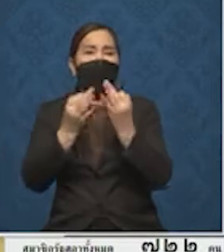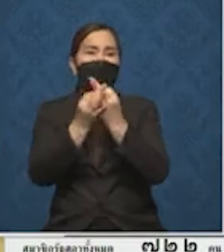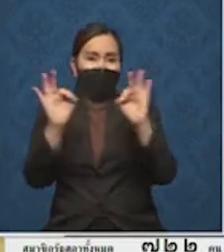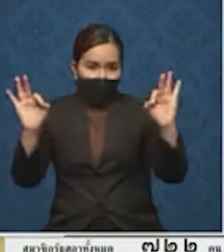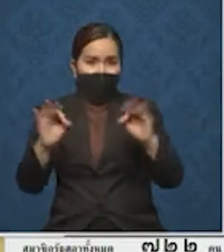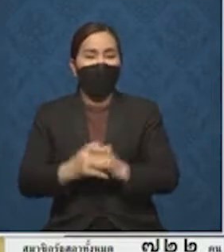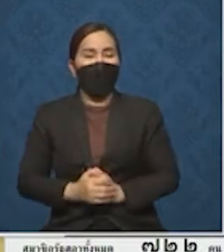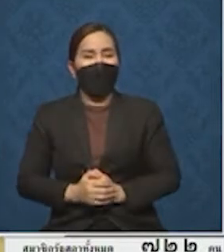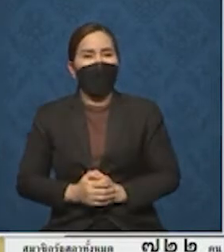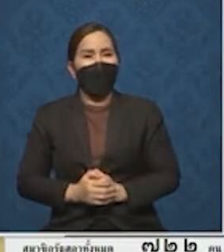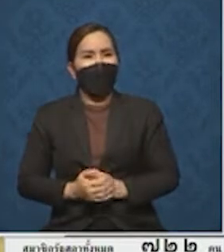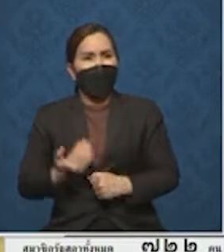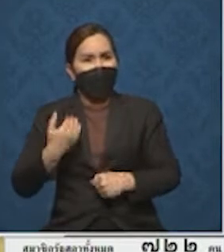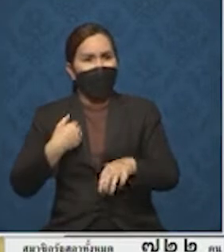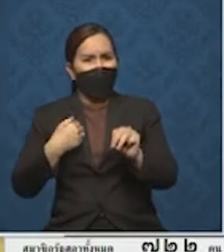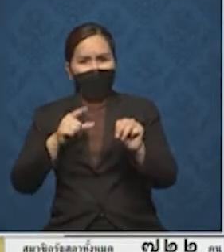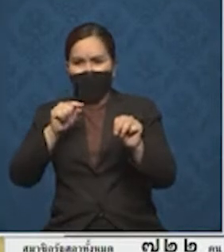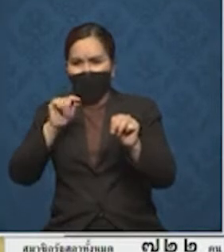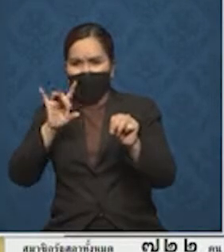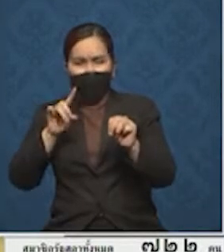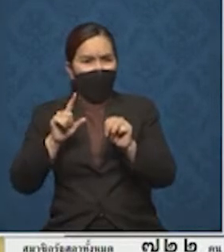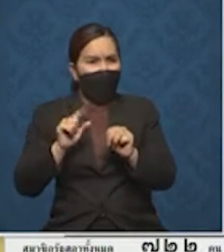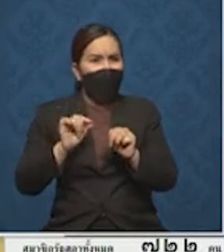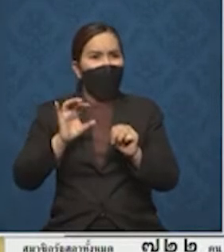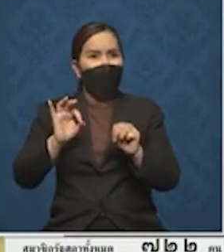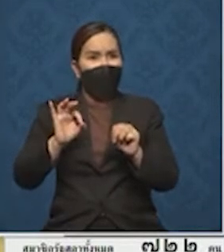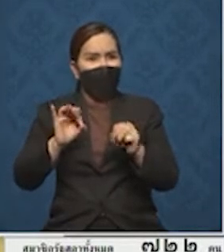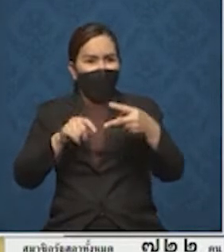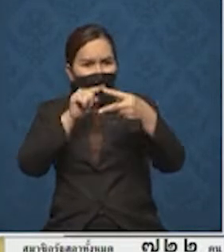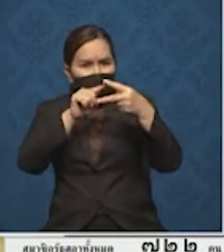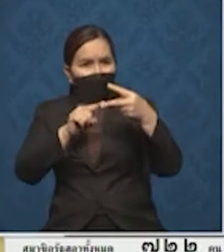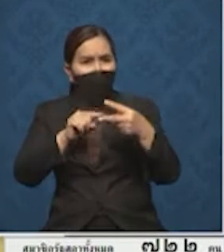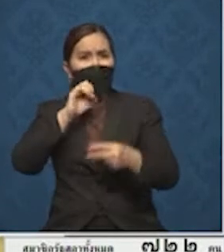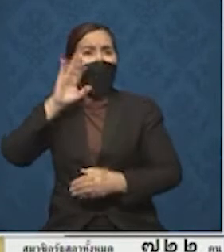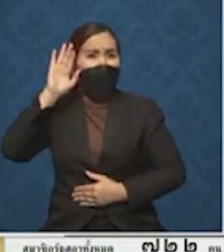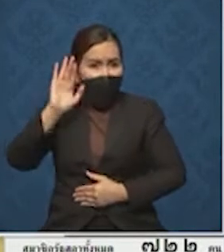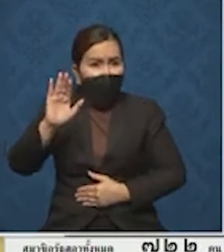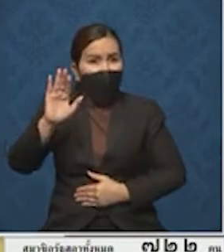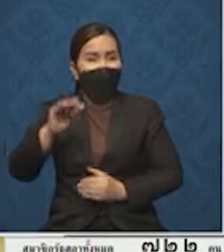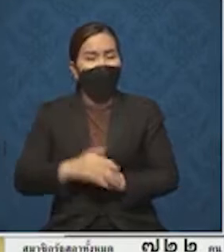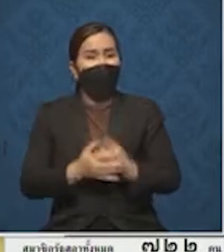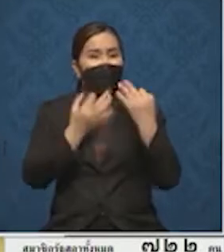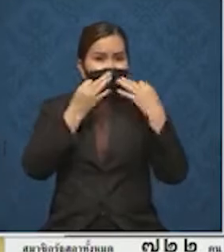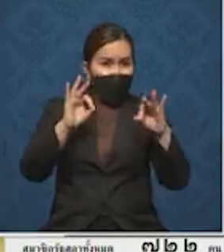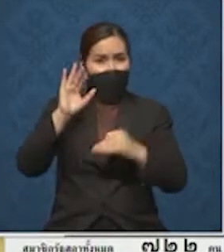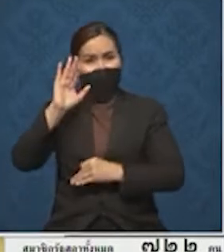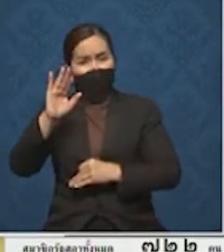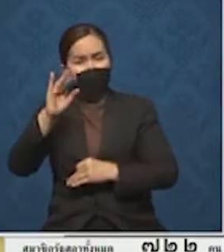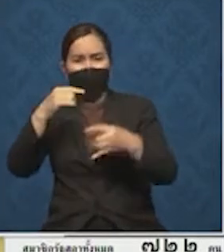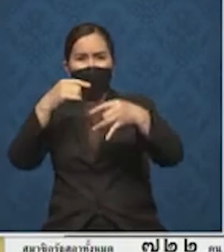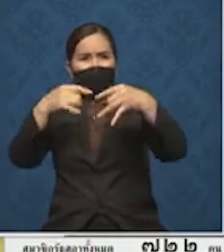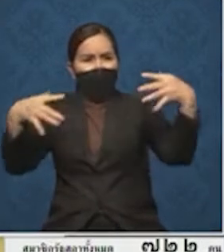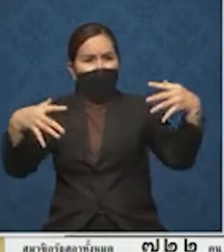แต่มาตา 28 กับ 29ผมไปเร็เร็วท่านไปห้ามอิสระกะห้ามมทางกัน